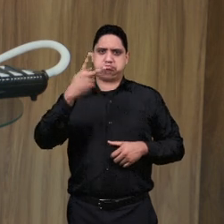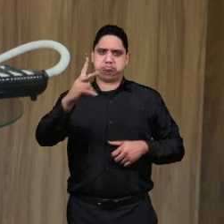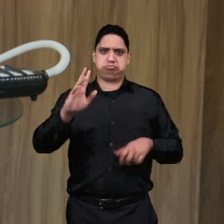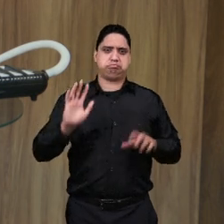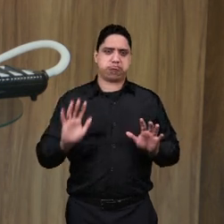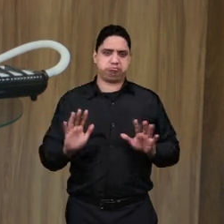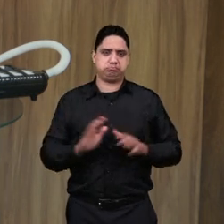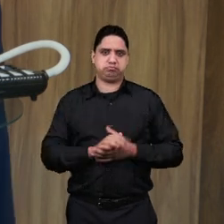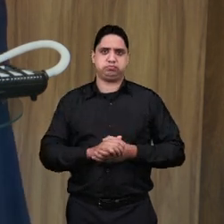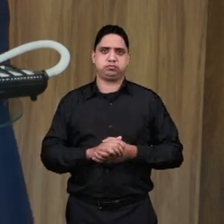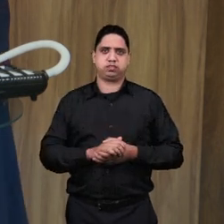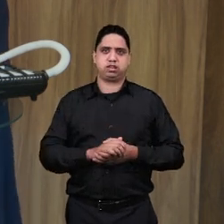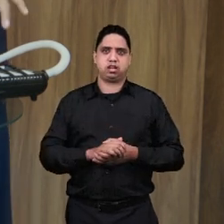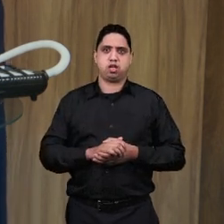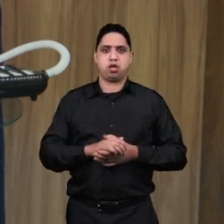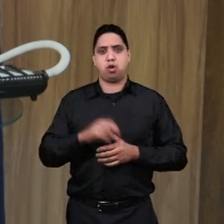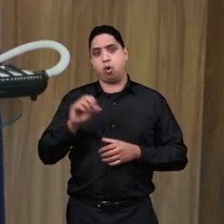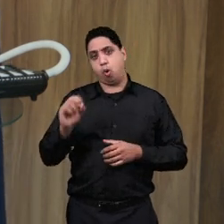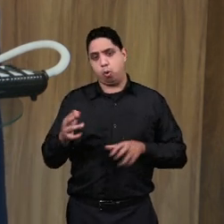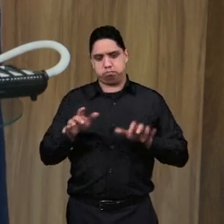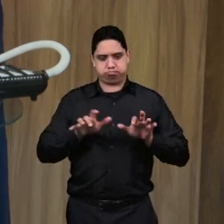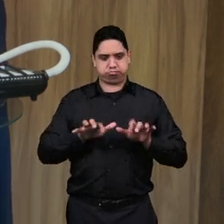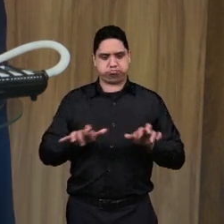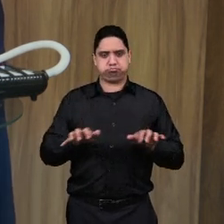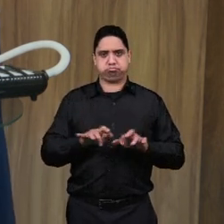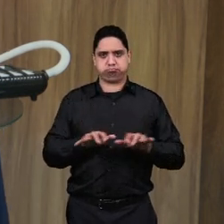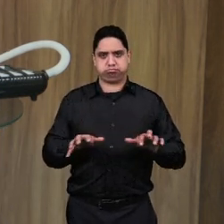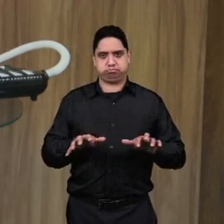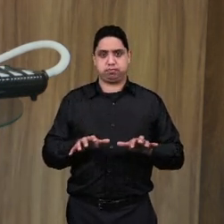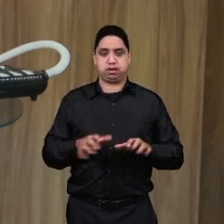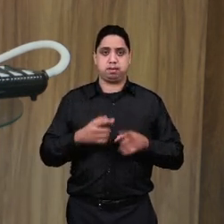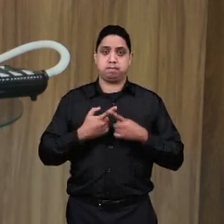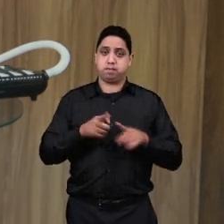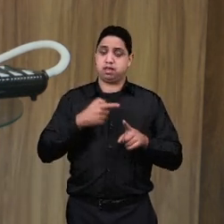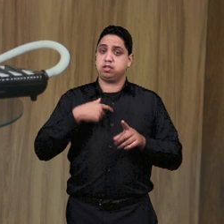mains. Mais je vous donne une piste.